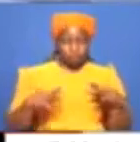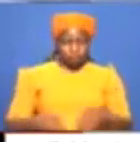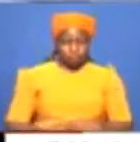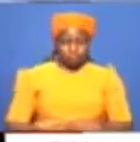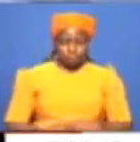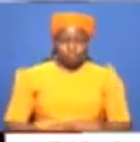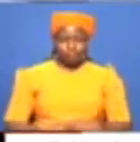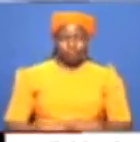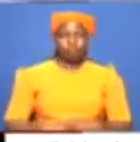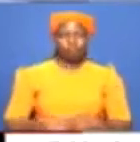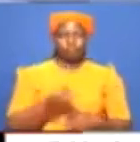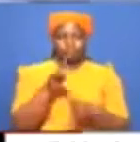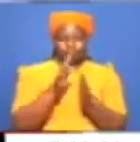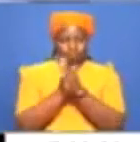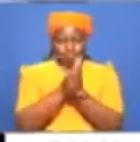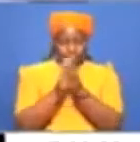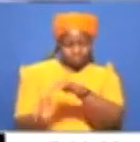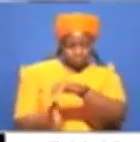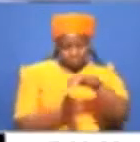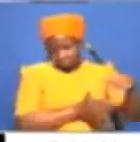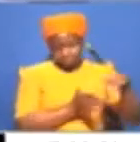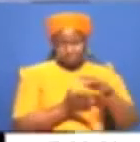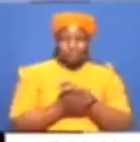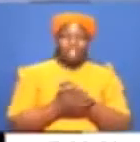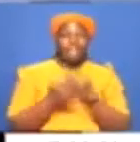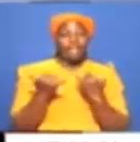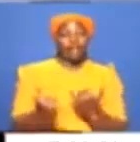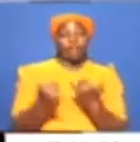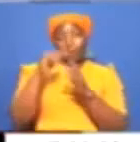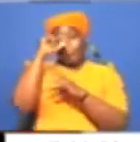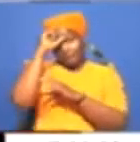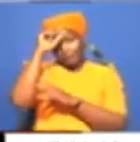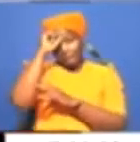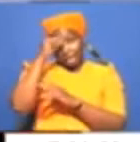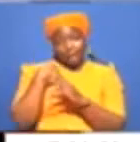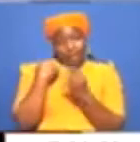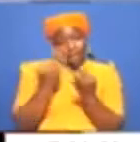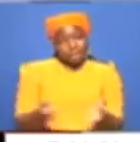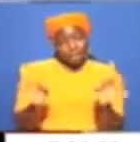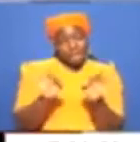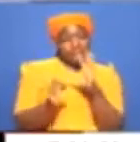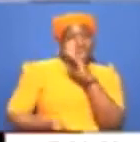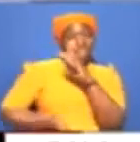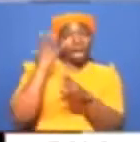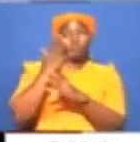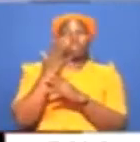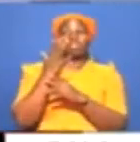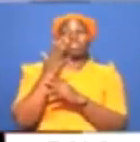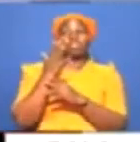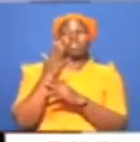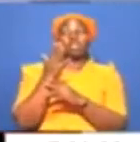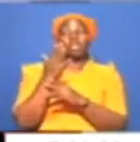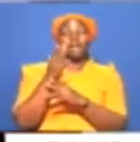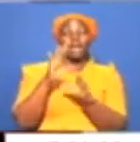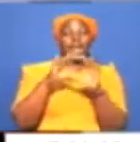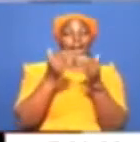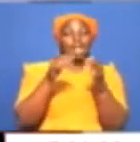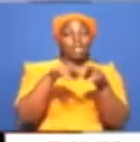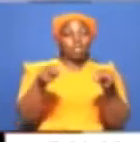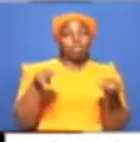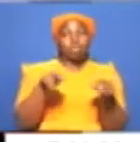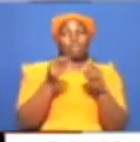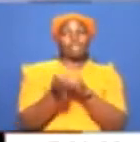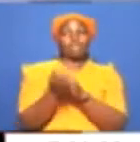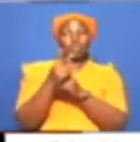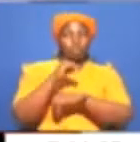Tukichana na taarifa yake Kamchemenza, serikali imezindua rasmi madarasa ya kwanza ya wanafunzi ya shule ama wa shule upili chini